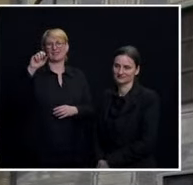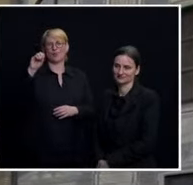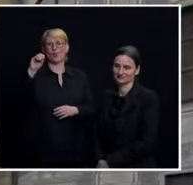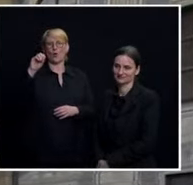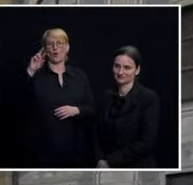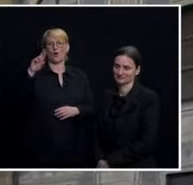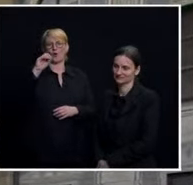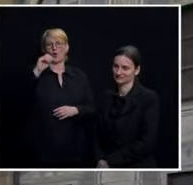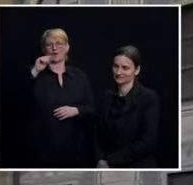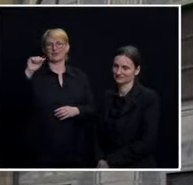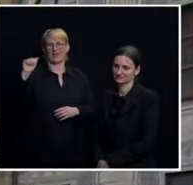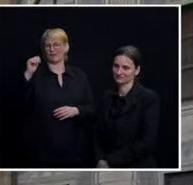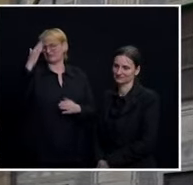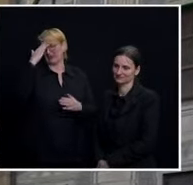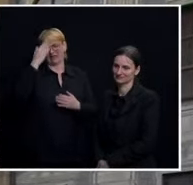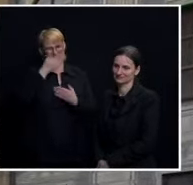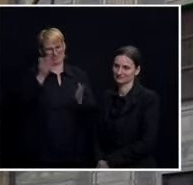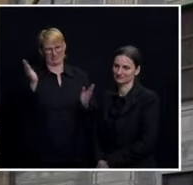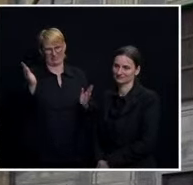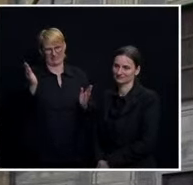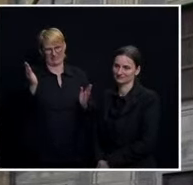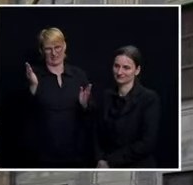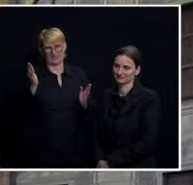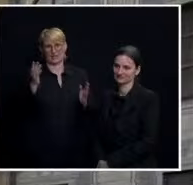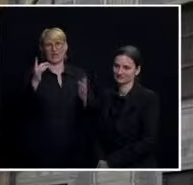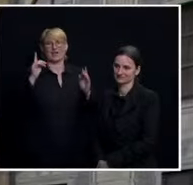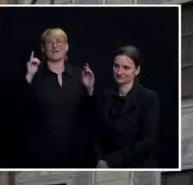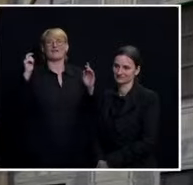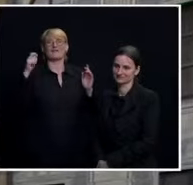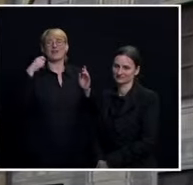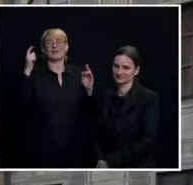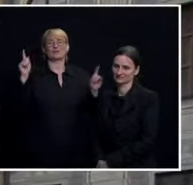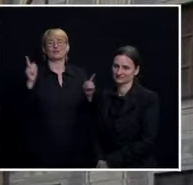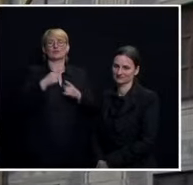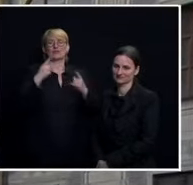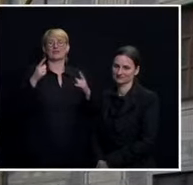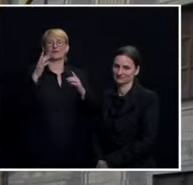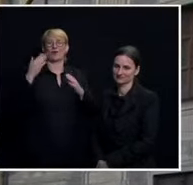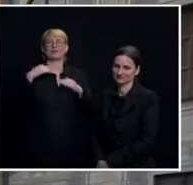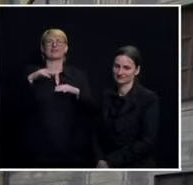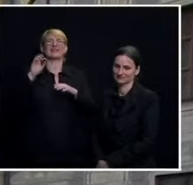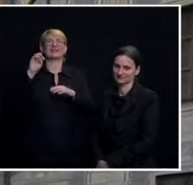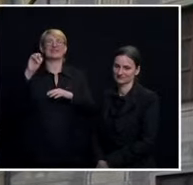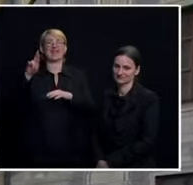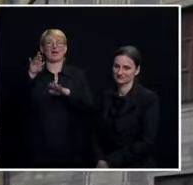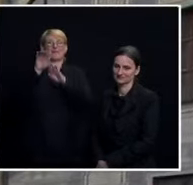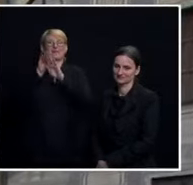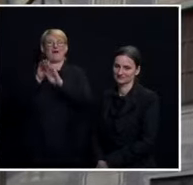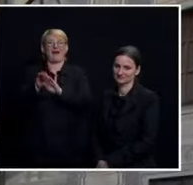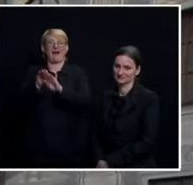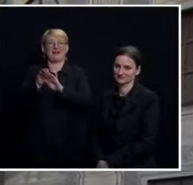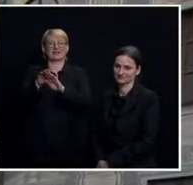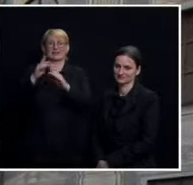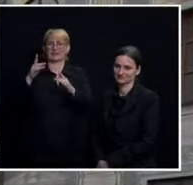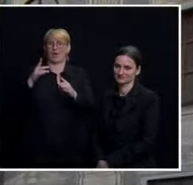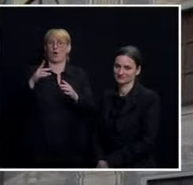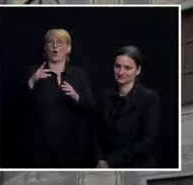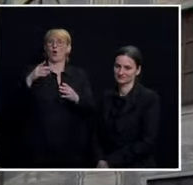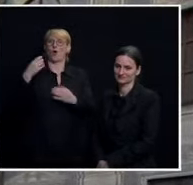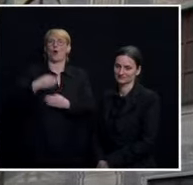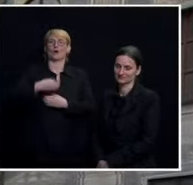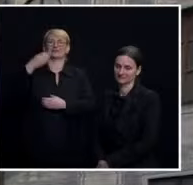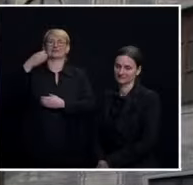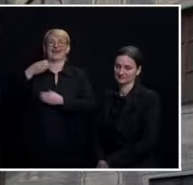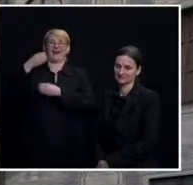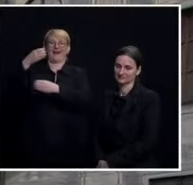Sie bestimmt. Er hat Filmmusik von Der Pate geschrieben und dafür sogar einen Oscar